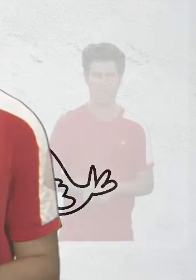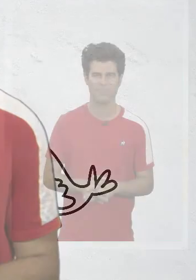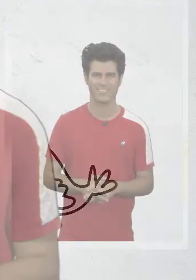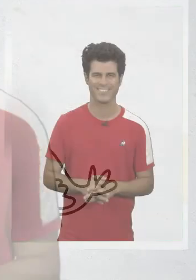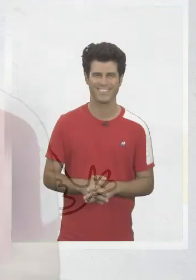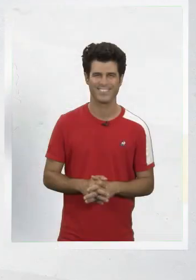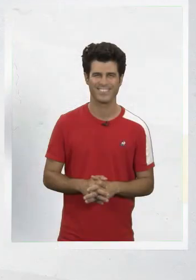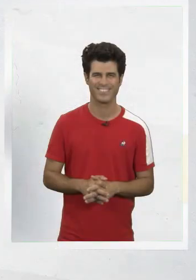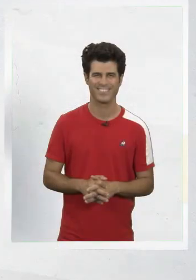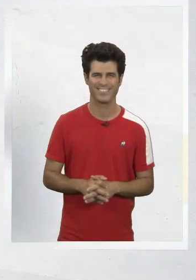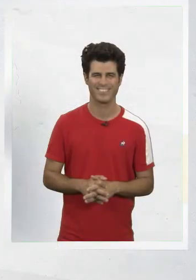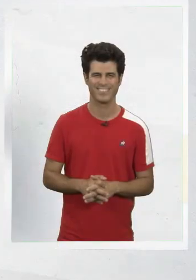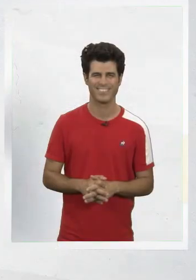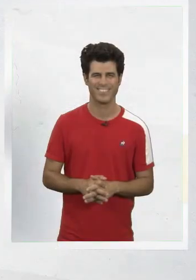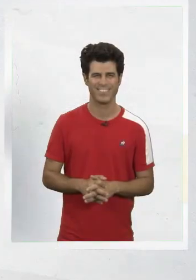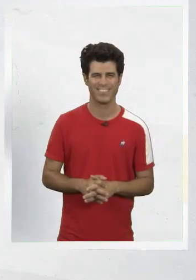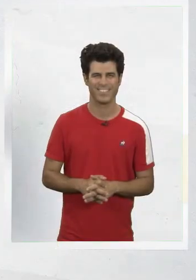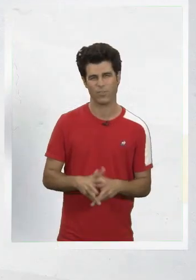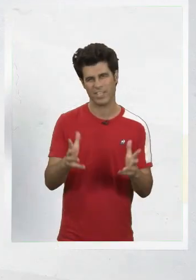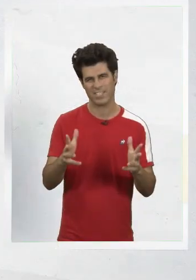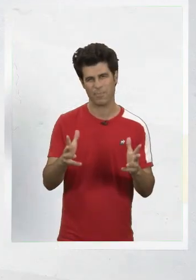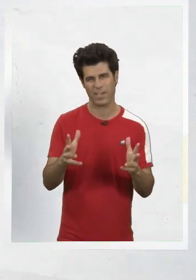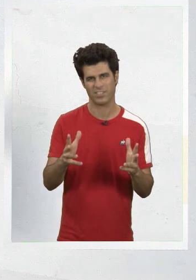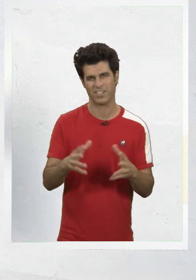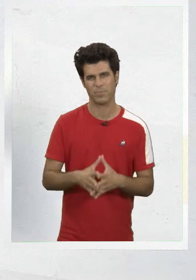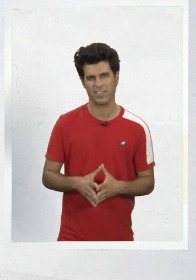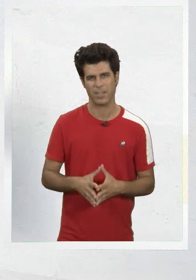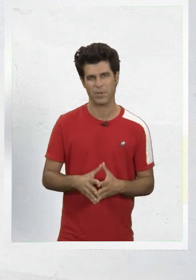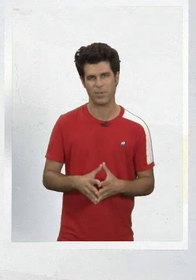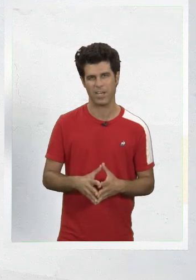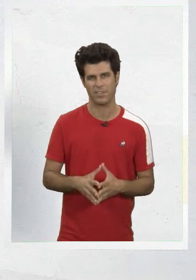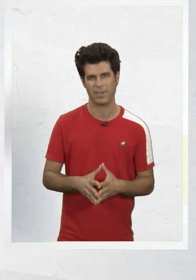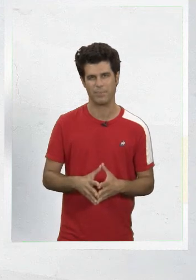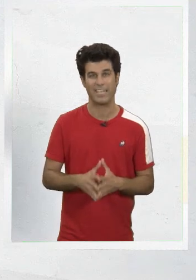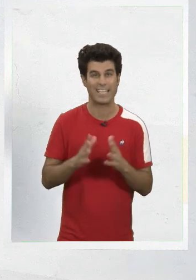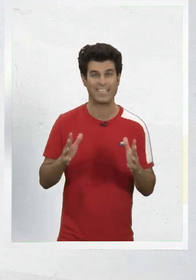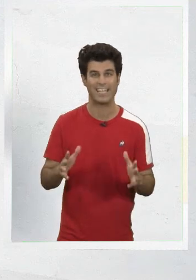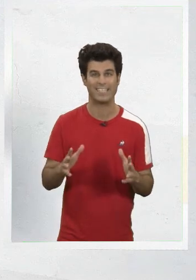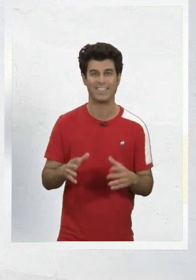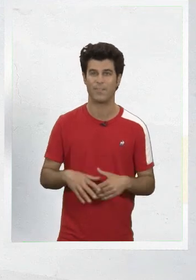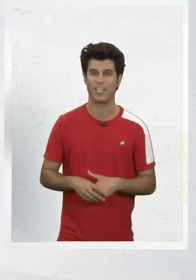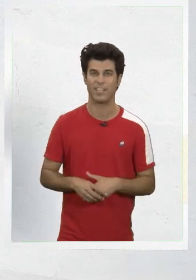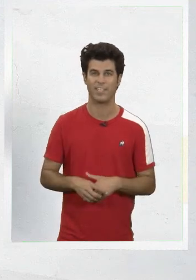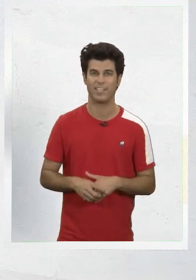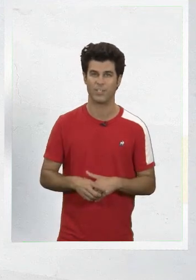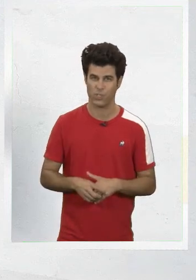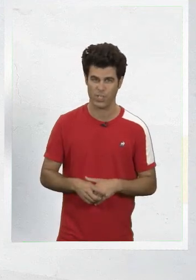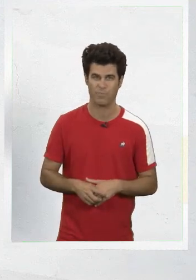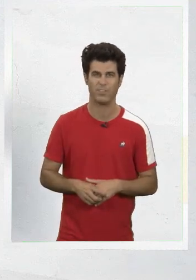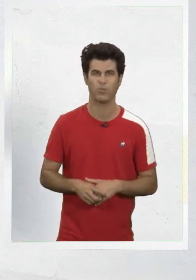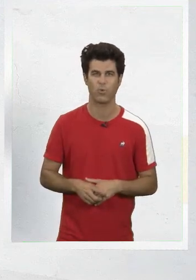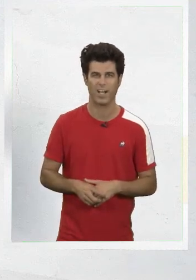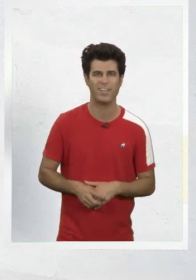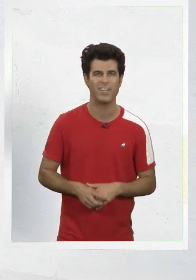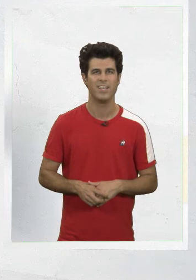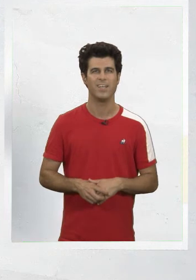שלומך? שלום, שלומי טוב. טוב, אני אספר שאתה פסנתרן מכונן, מכיתה ד' אתה מנגן לקשישים